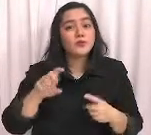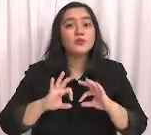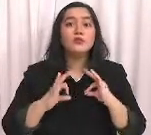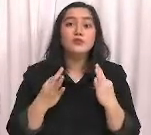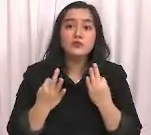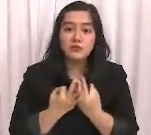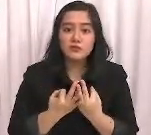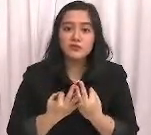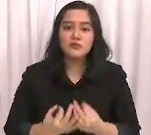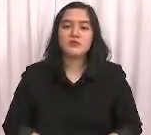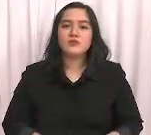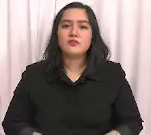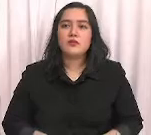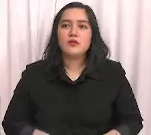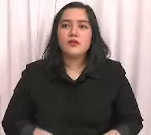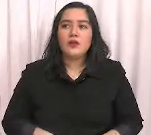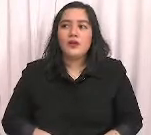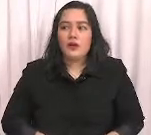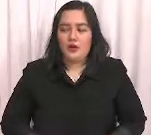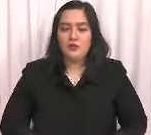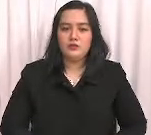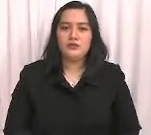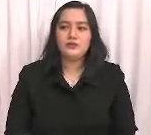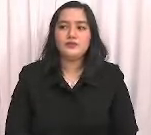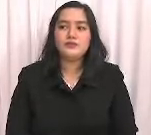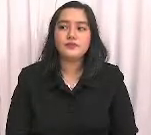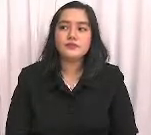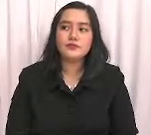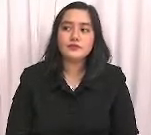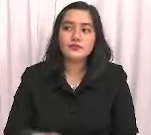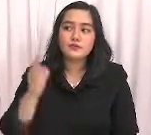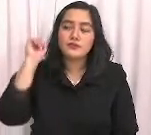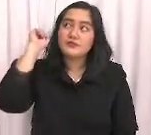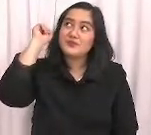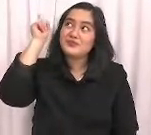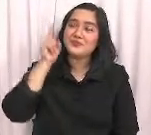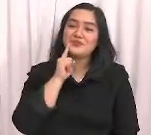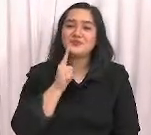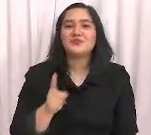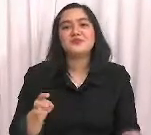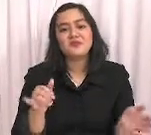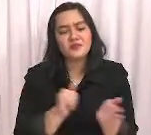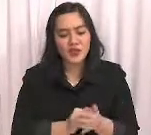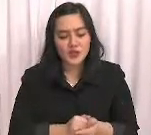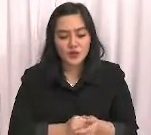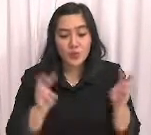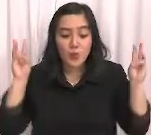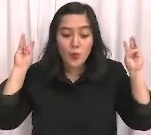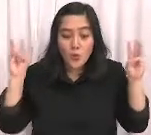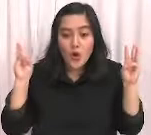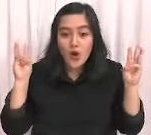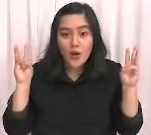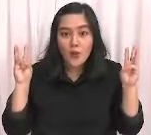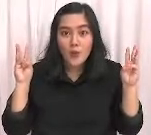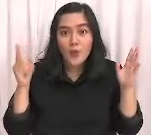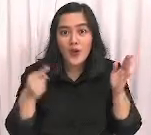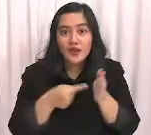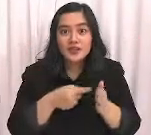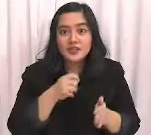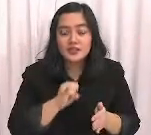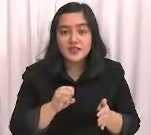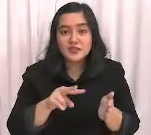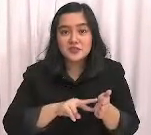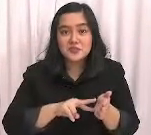bang... Ngayon ko lang po ito sa sarili mo. Ganun pala siya. Ito pala yung ibig sabihin nito, na tataya mo yung buhay